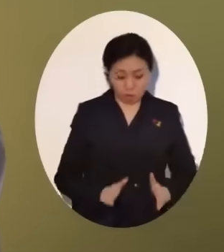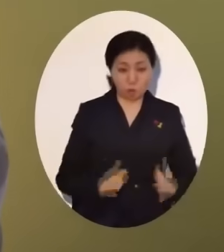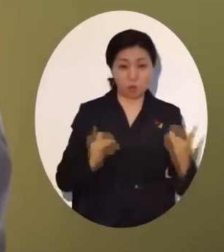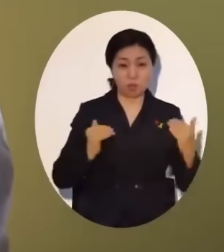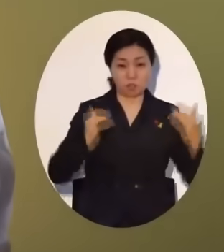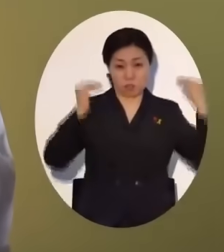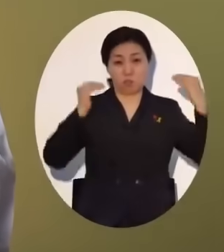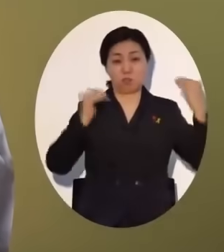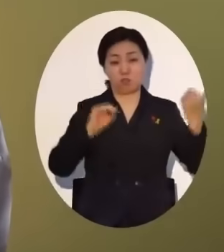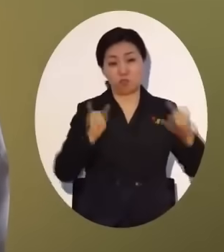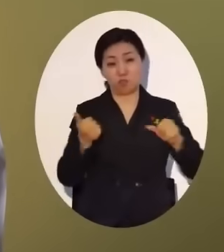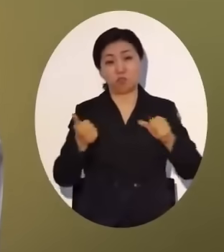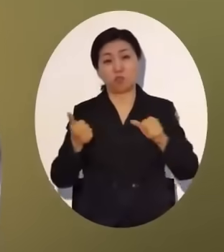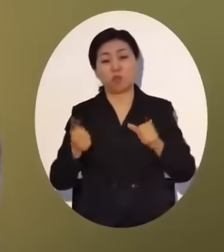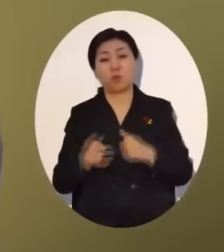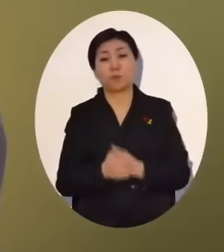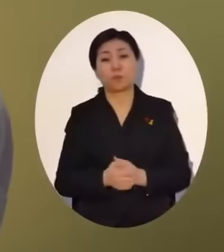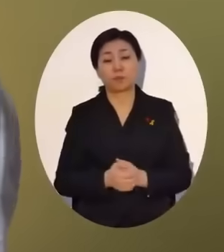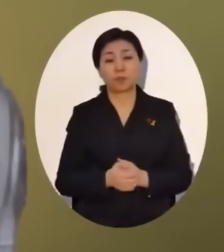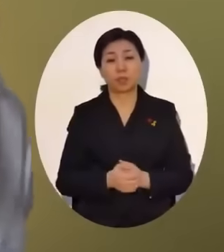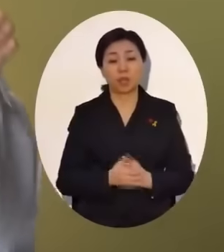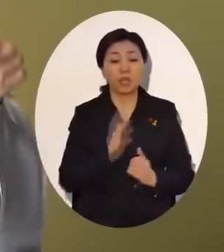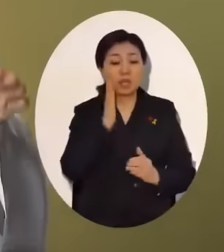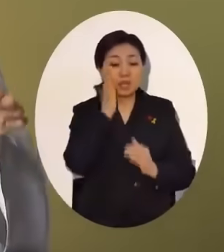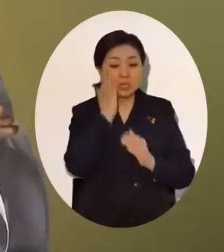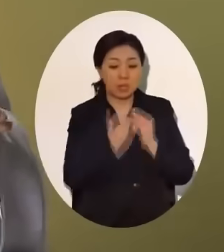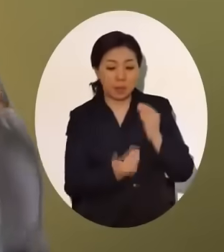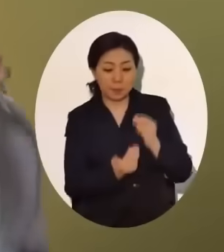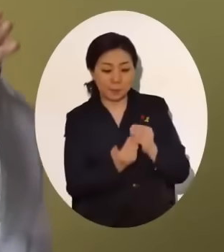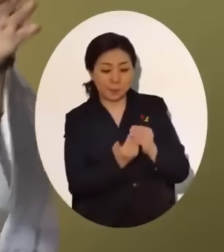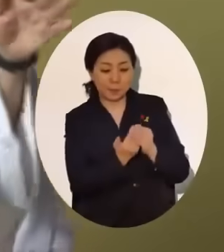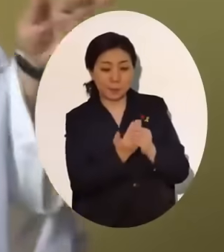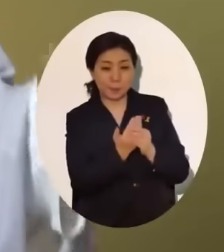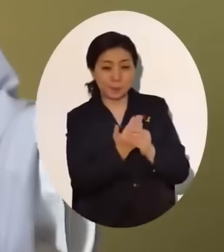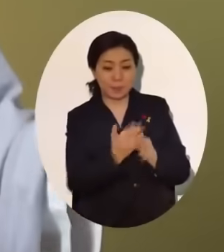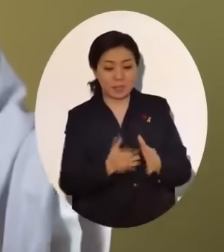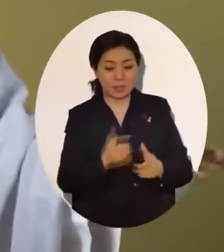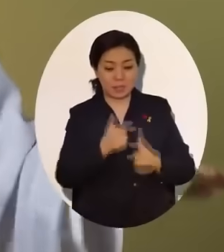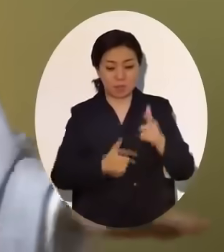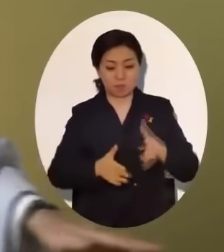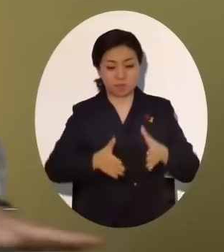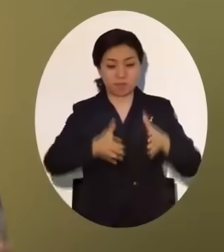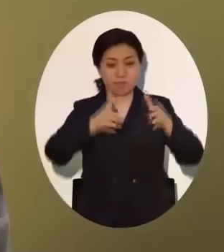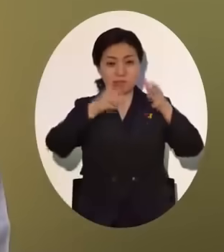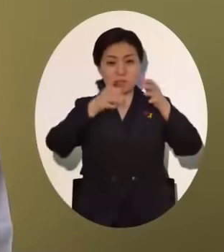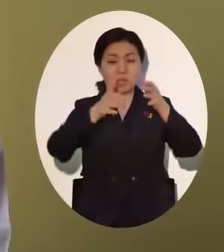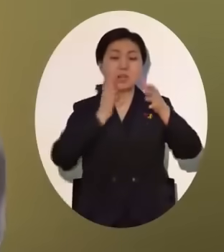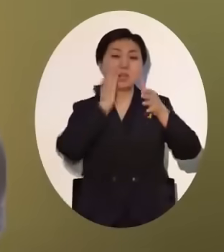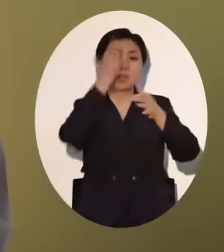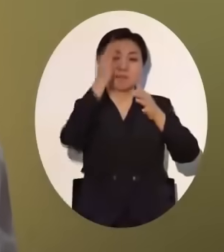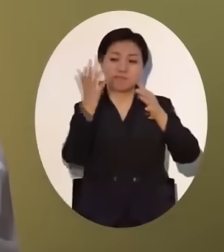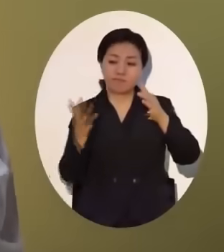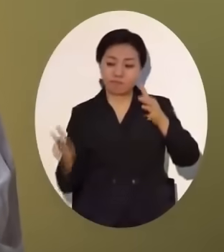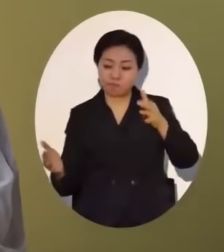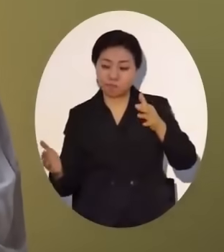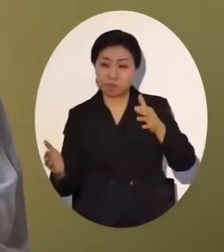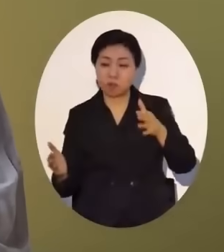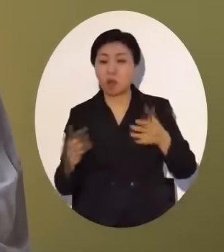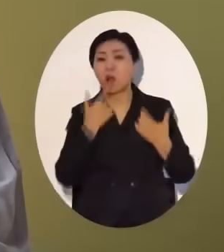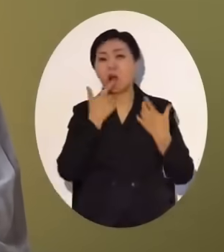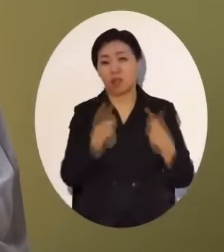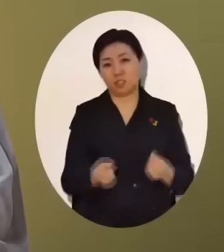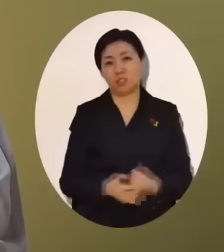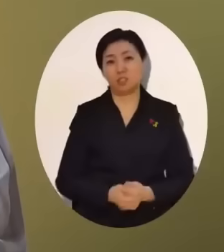피고 잎이 자라고 잎이 낙엽이 되고 또 떨어지고 또 이듬해 보면 또 피고